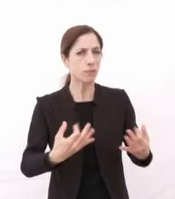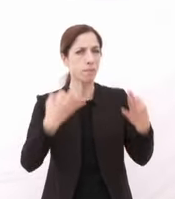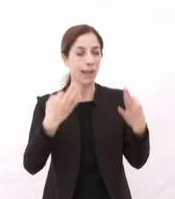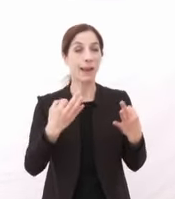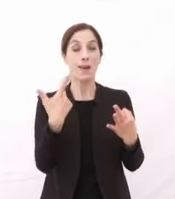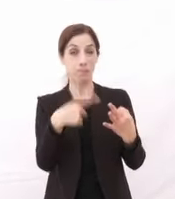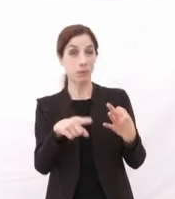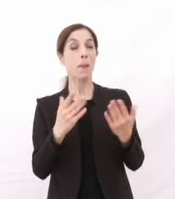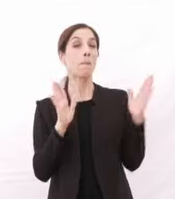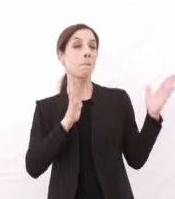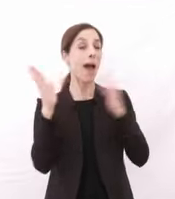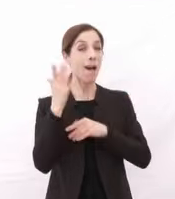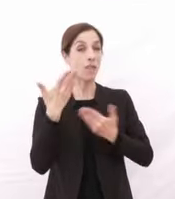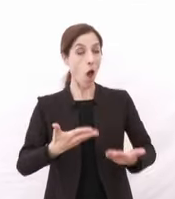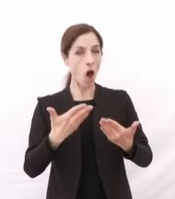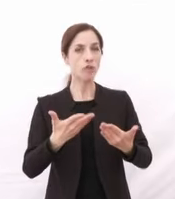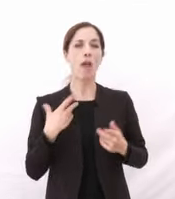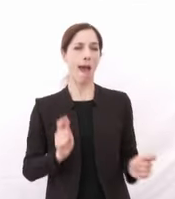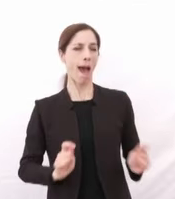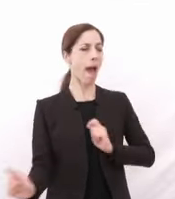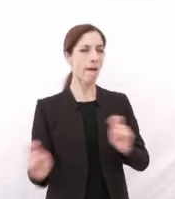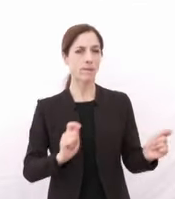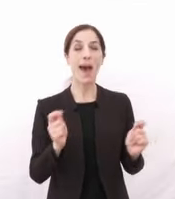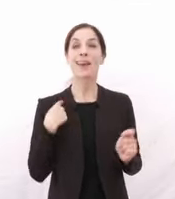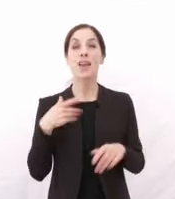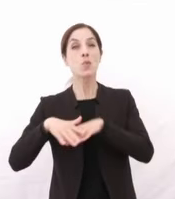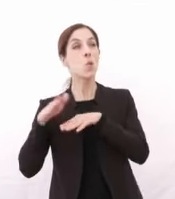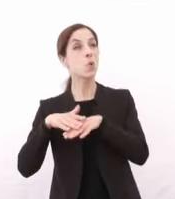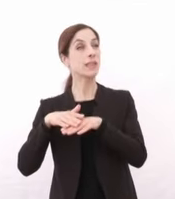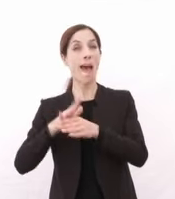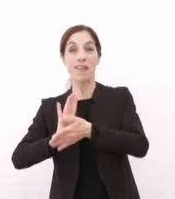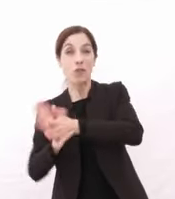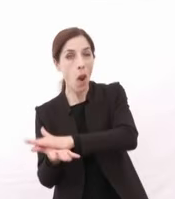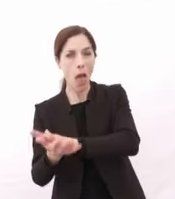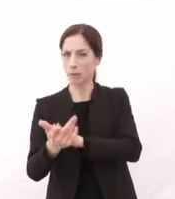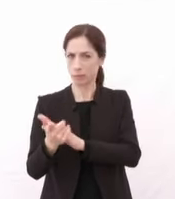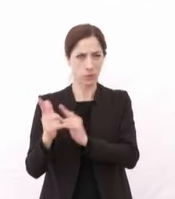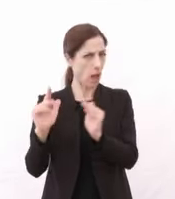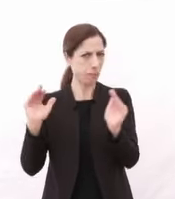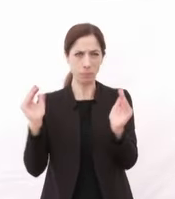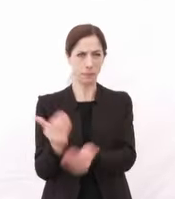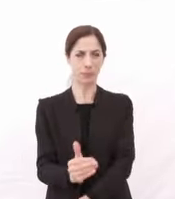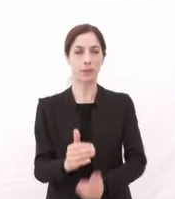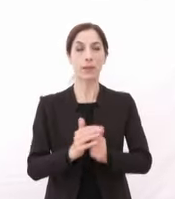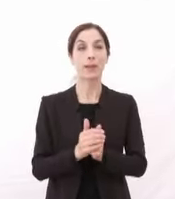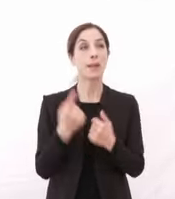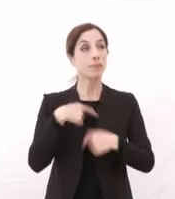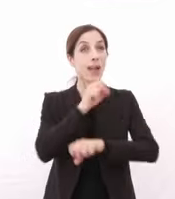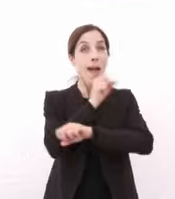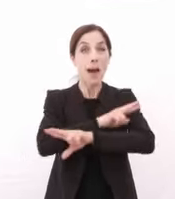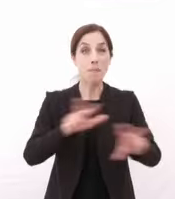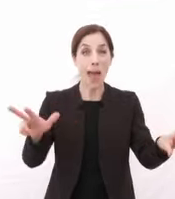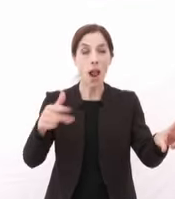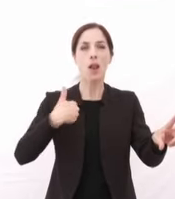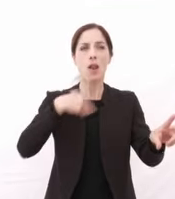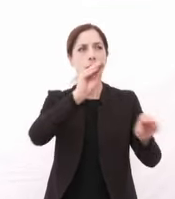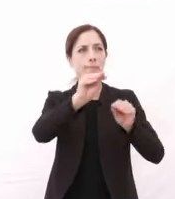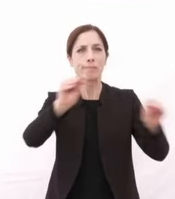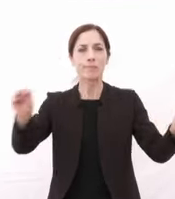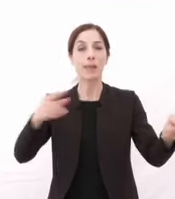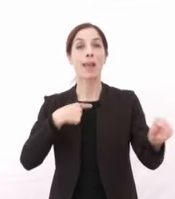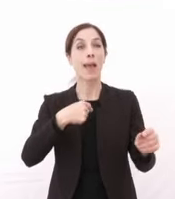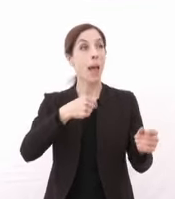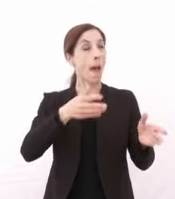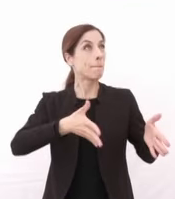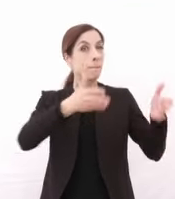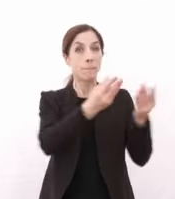la violenza come strumento per radicarsi. Un appello che considera i beni confiscati come una risorsa